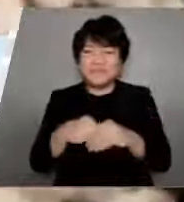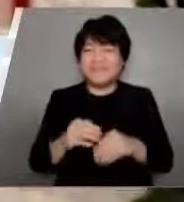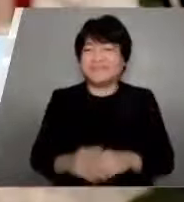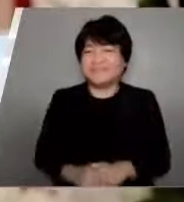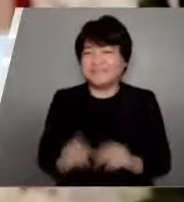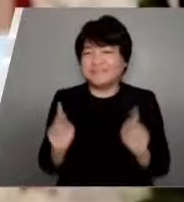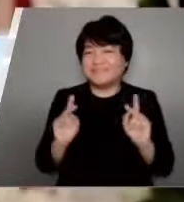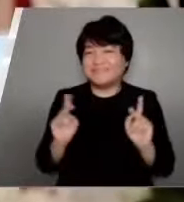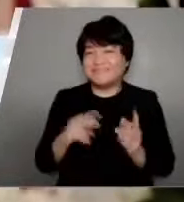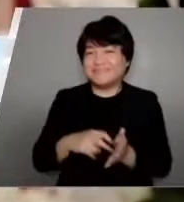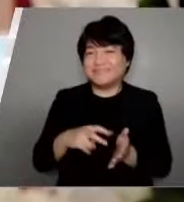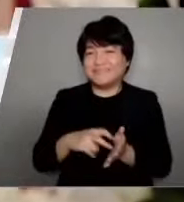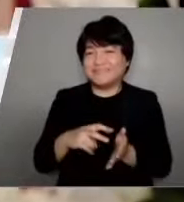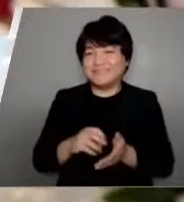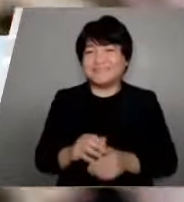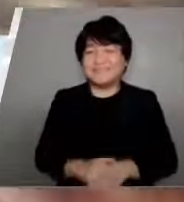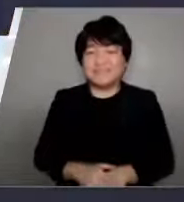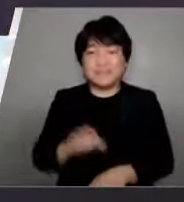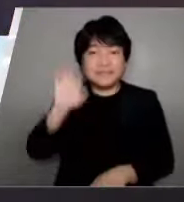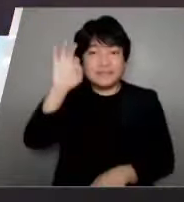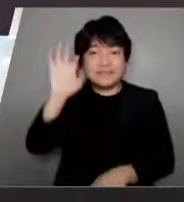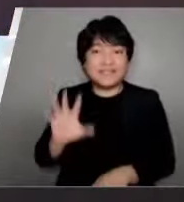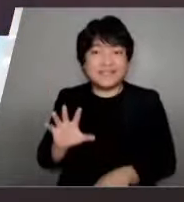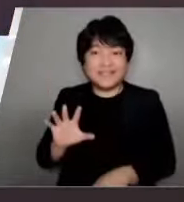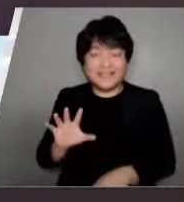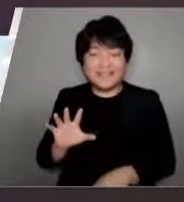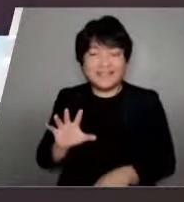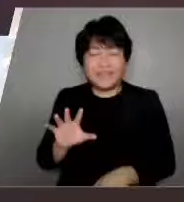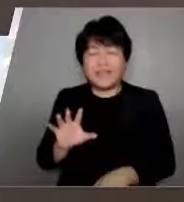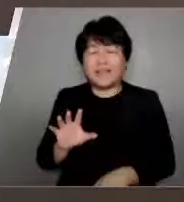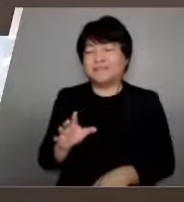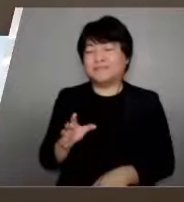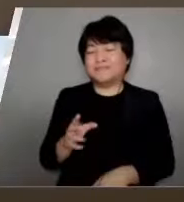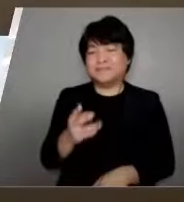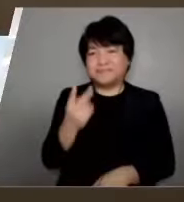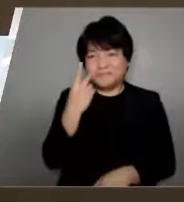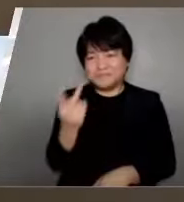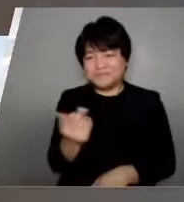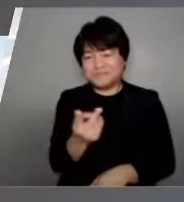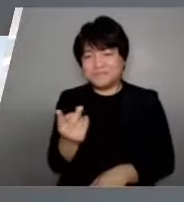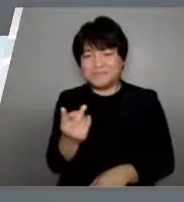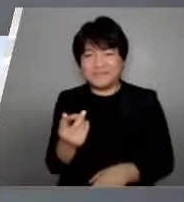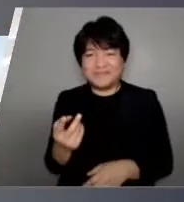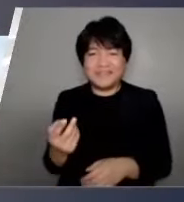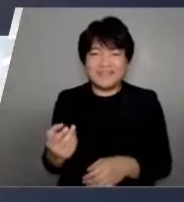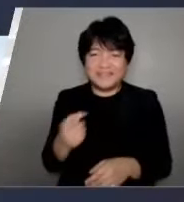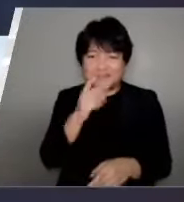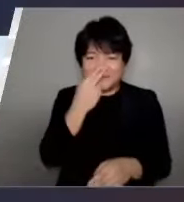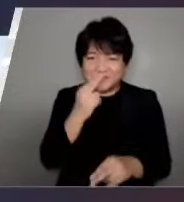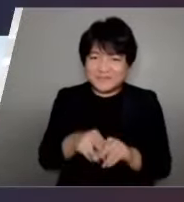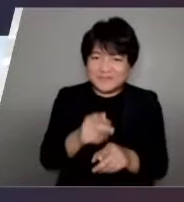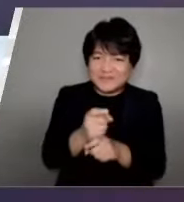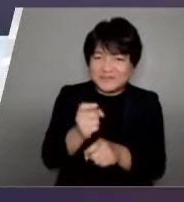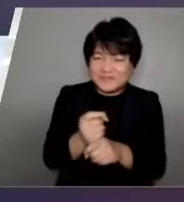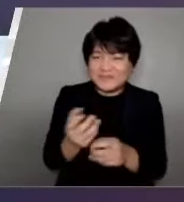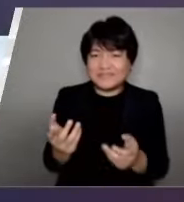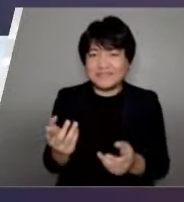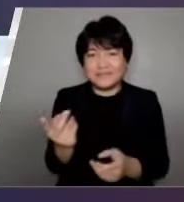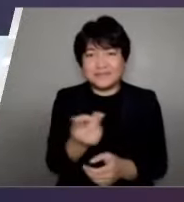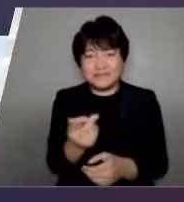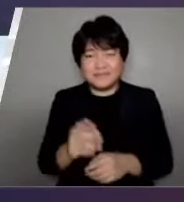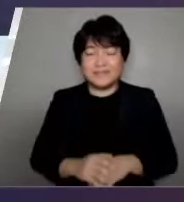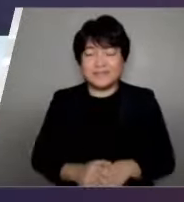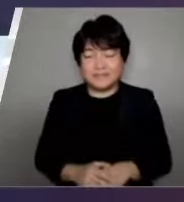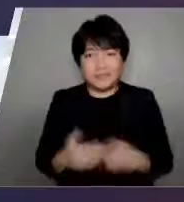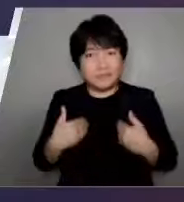Pati si Pastor damay sa kulitan. Tinatanggap mo ba si Ka? At iingatan sa sakit at sa kalusugan